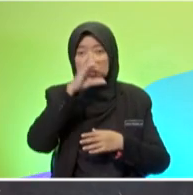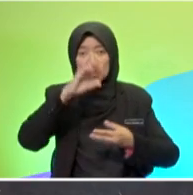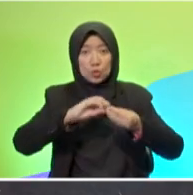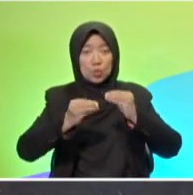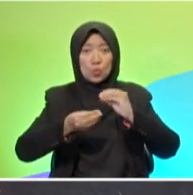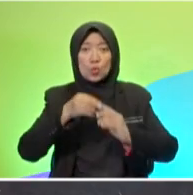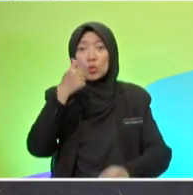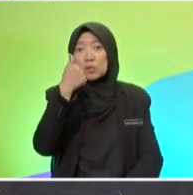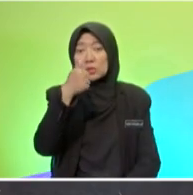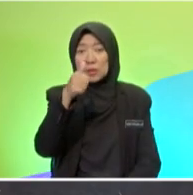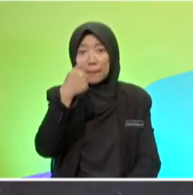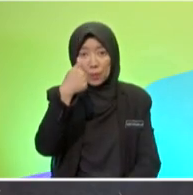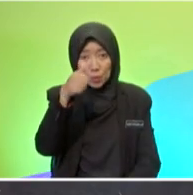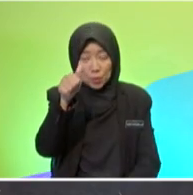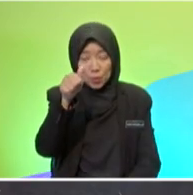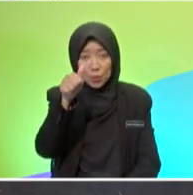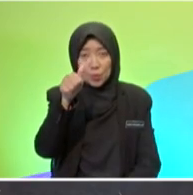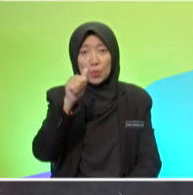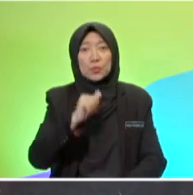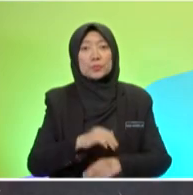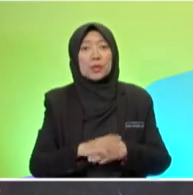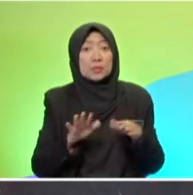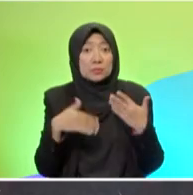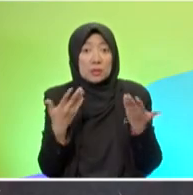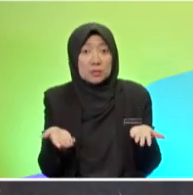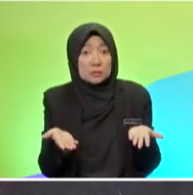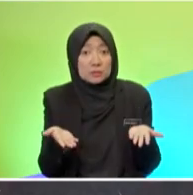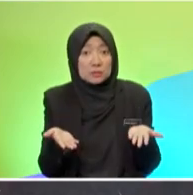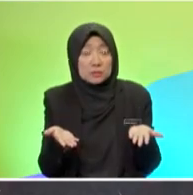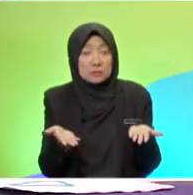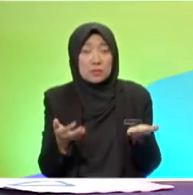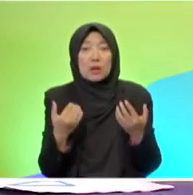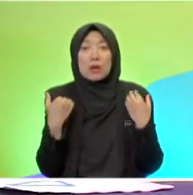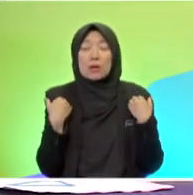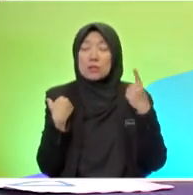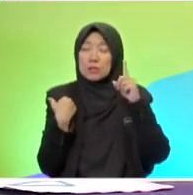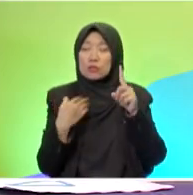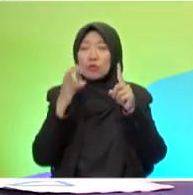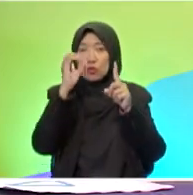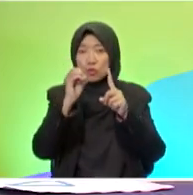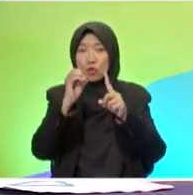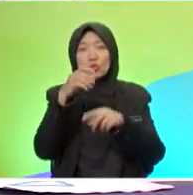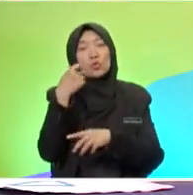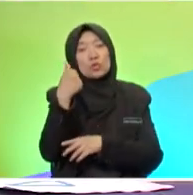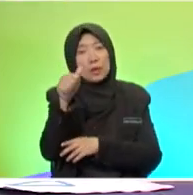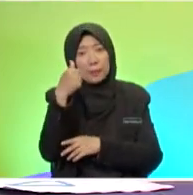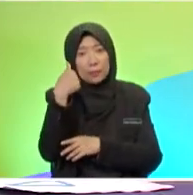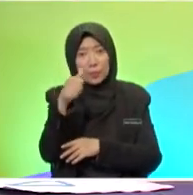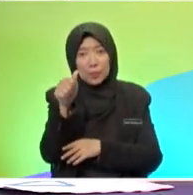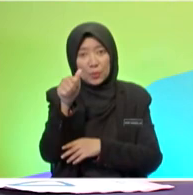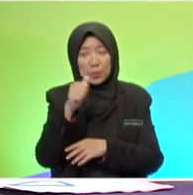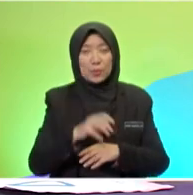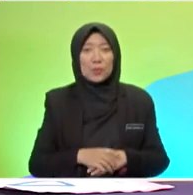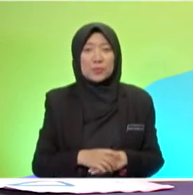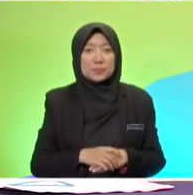tadi. Sembilan. Okay. Sekarang nak sepuluh. Sepuluh. Ini nombor sepuluh, cikgu. Okey. Okey, baik.